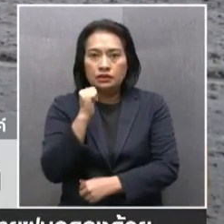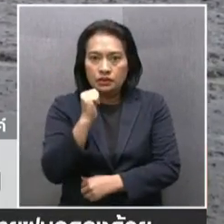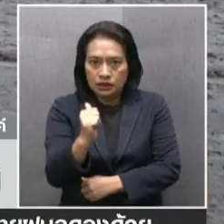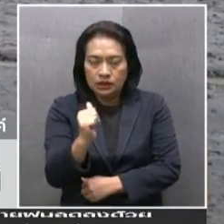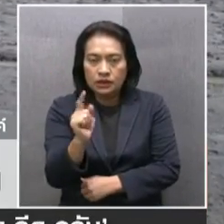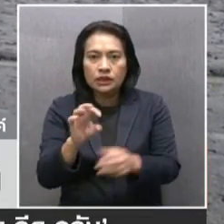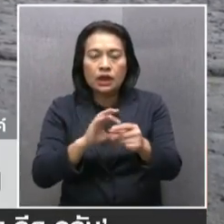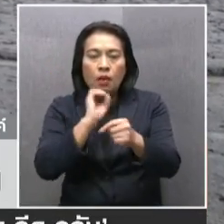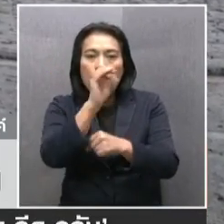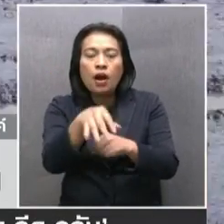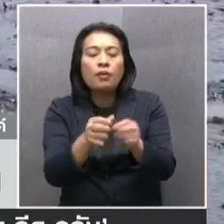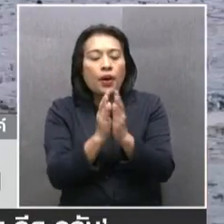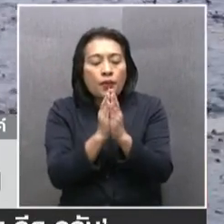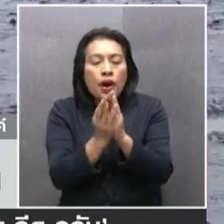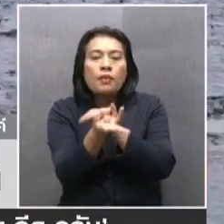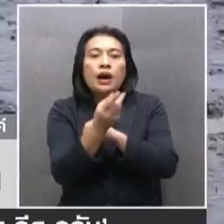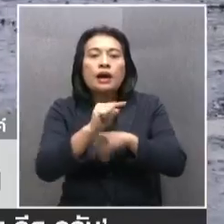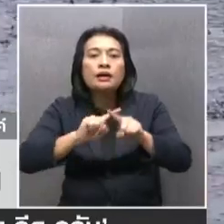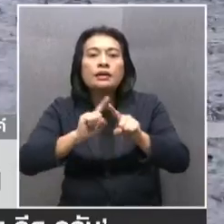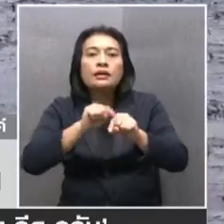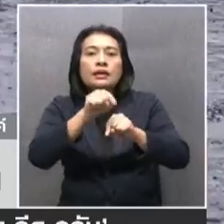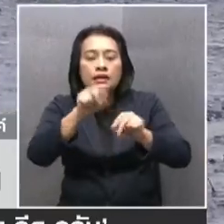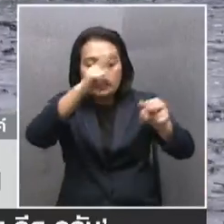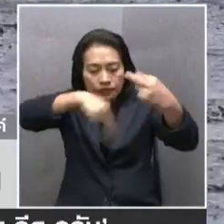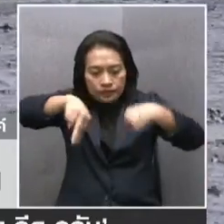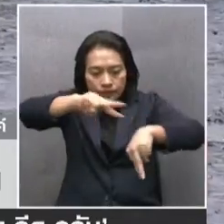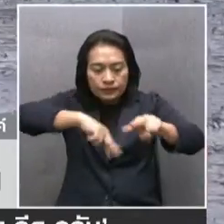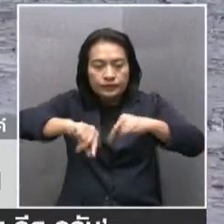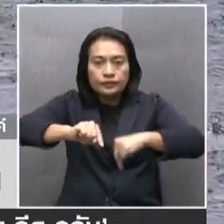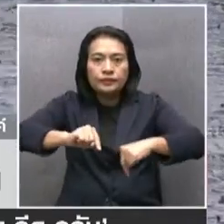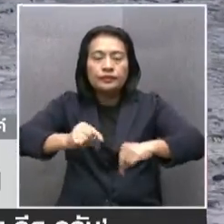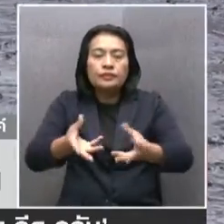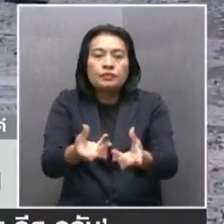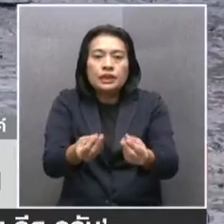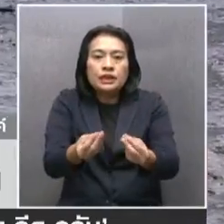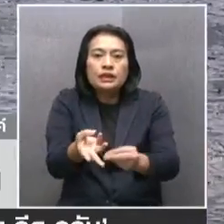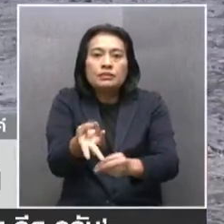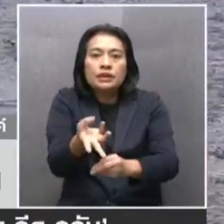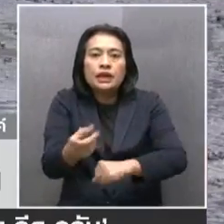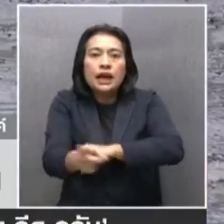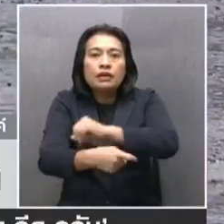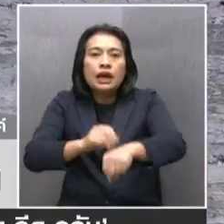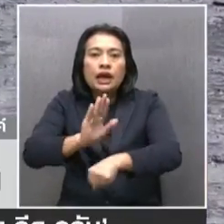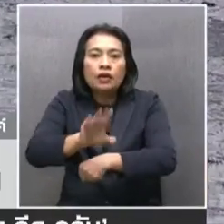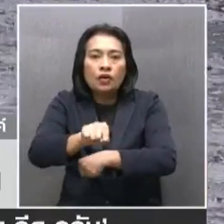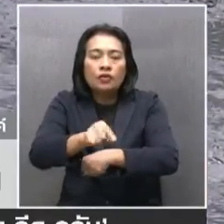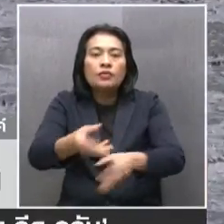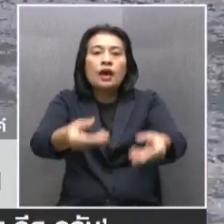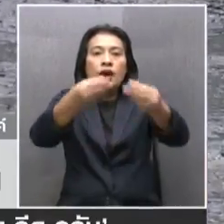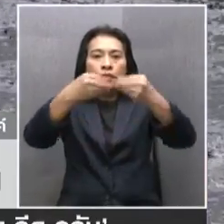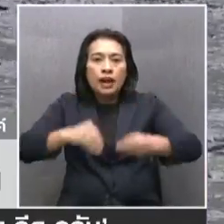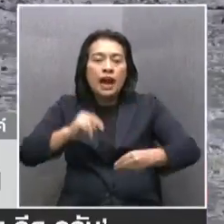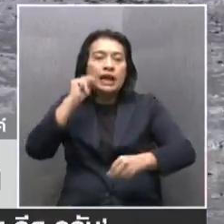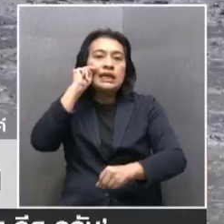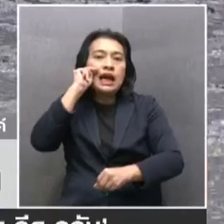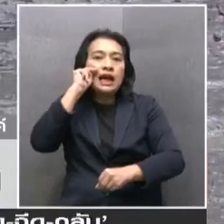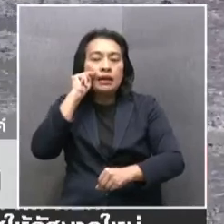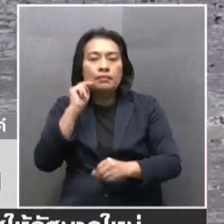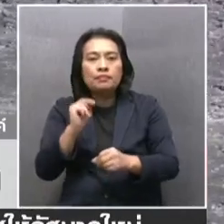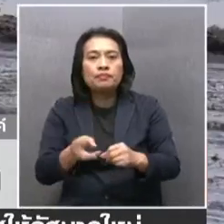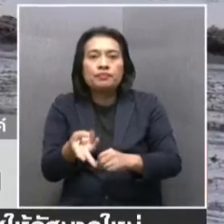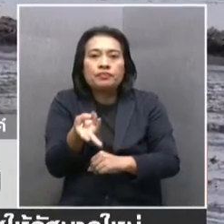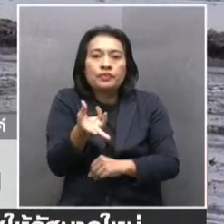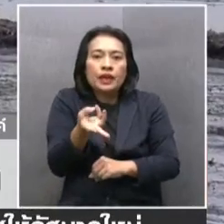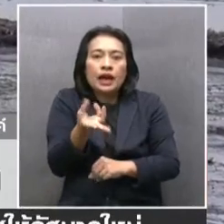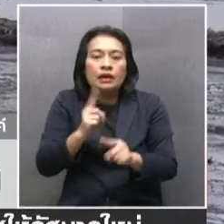าวพระแม่โพศพสิ่งศักดิ์สิทธิ์ที่ปกปักรักษาผืนดินของนาข้าวช่วยบันดาลให้น้ำท่าและพืชผลในน